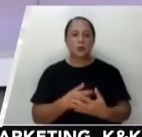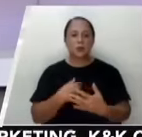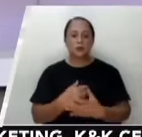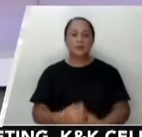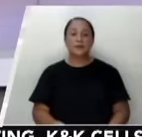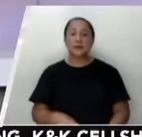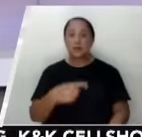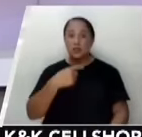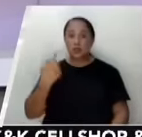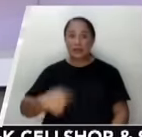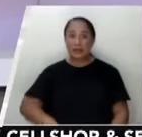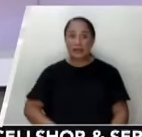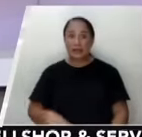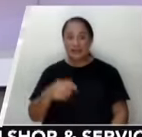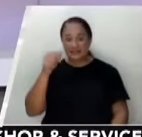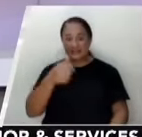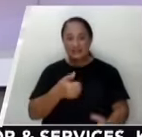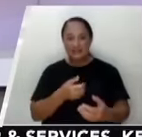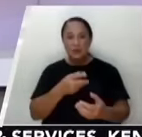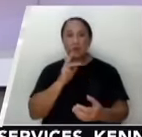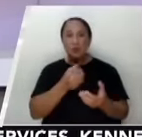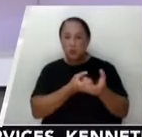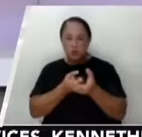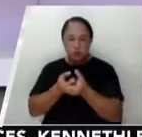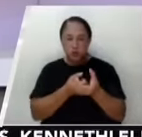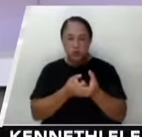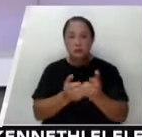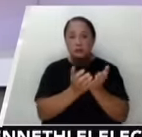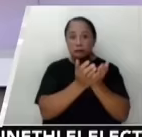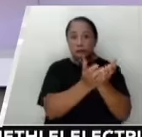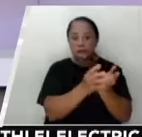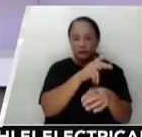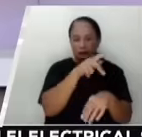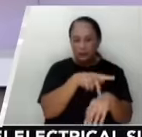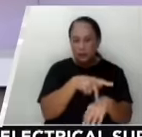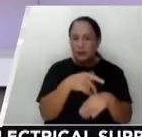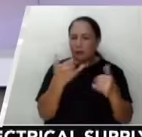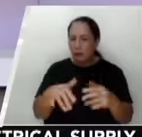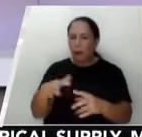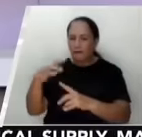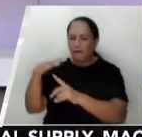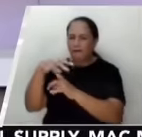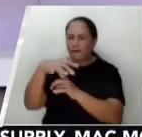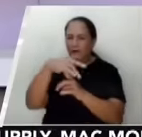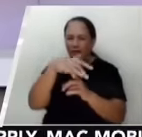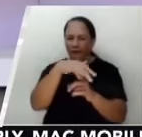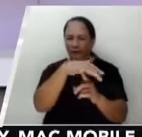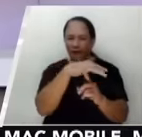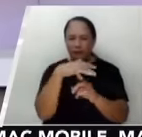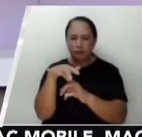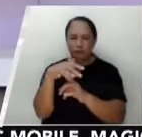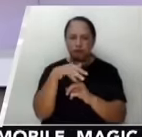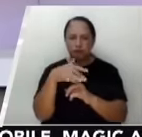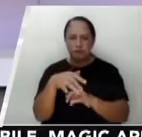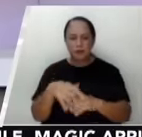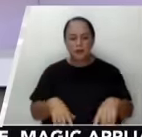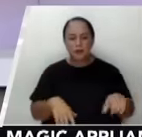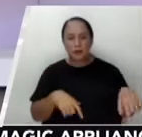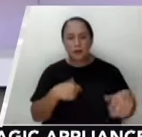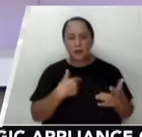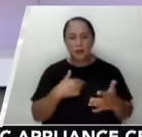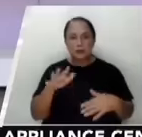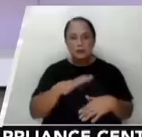barko ng Pilipinas noong Sabado, may hiwalay pang pangharas ang helicopter nito sa mga Pilipinong nagsusurit sa Sandy